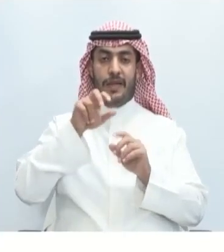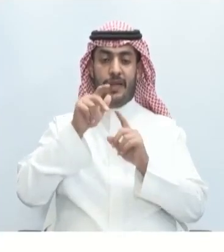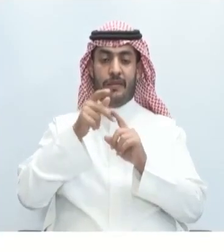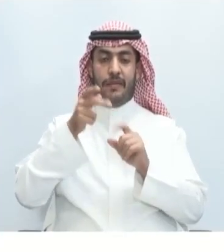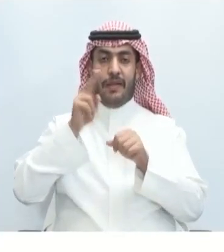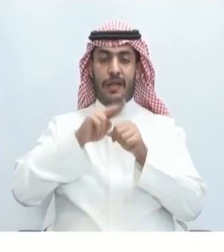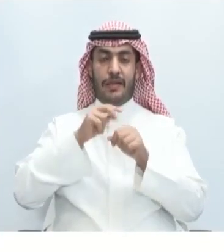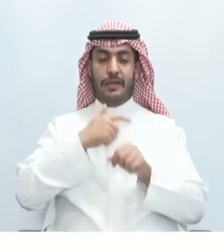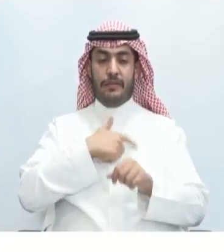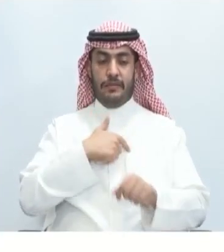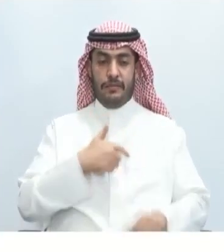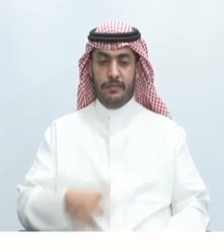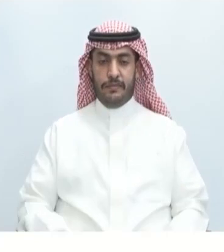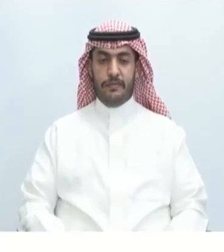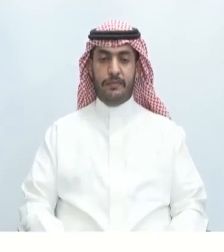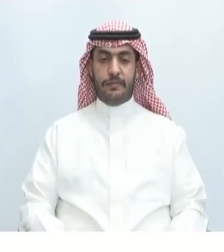اعاده